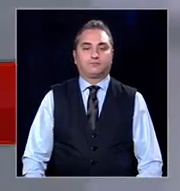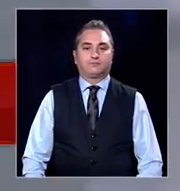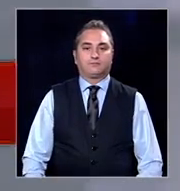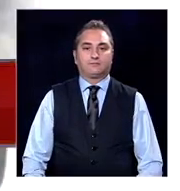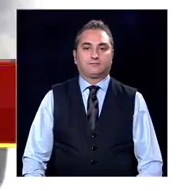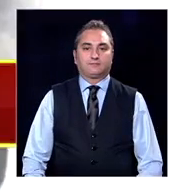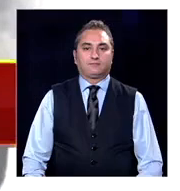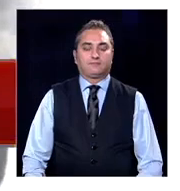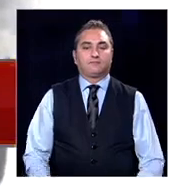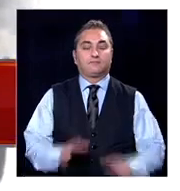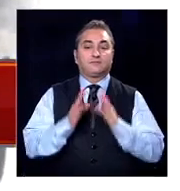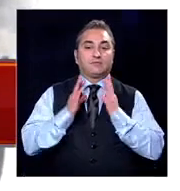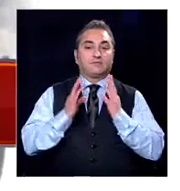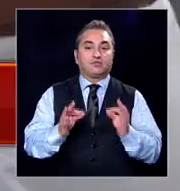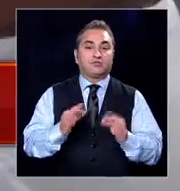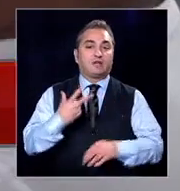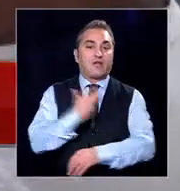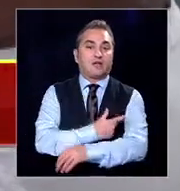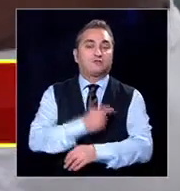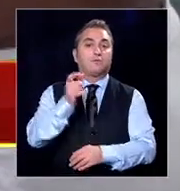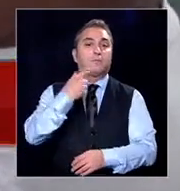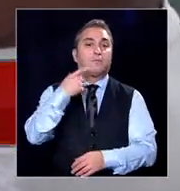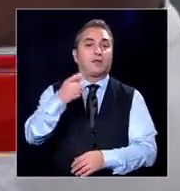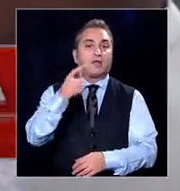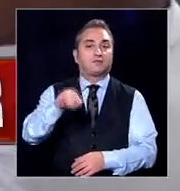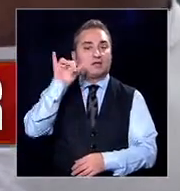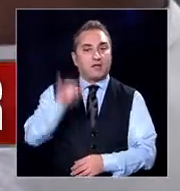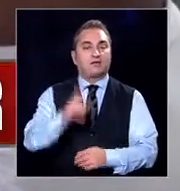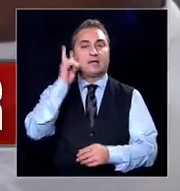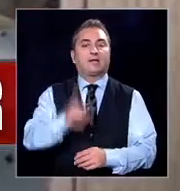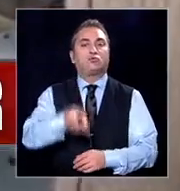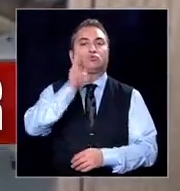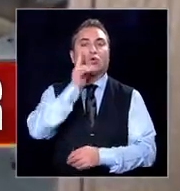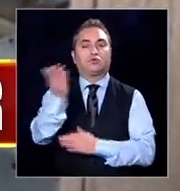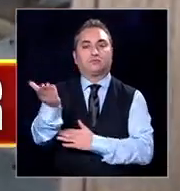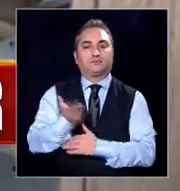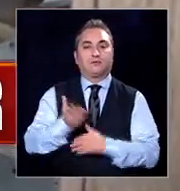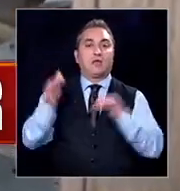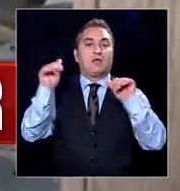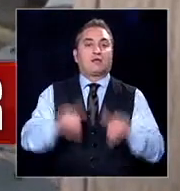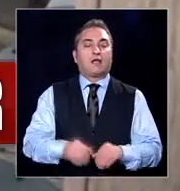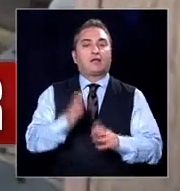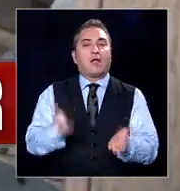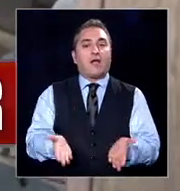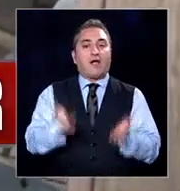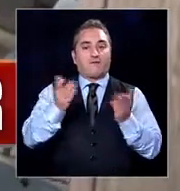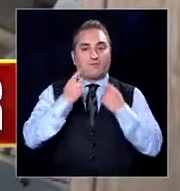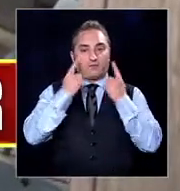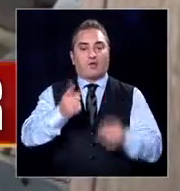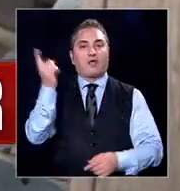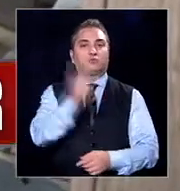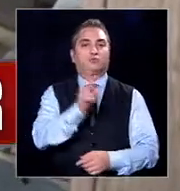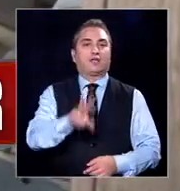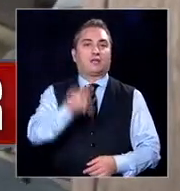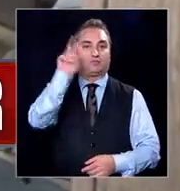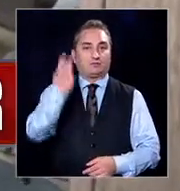%91.25 oranında. Çin aşısıyla ilgili Brezilya'dan da ilk sonuçlar geldi. Aşının hafif vakalarda %78, orta